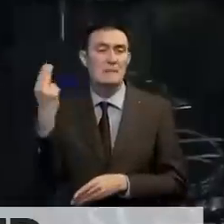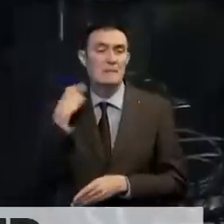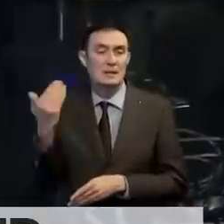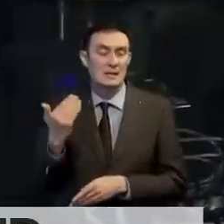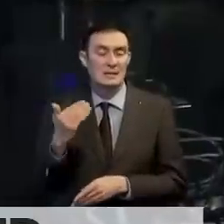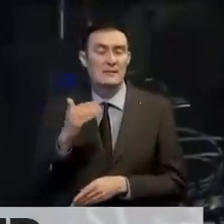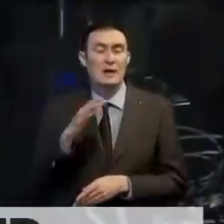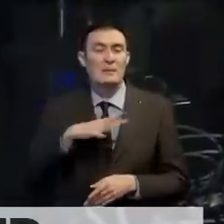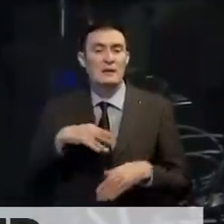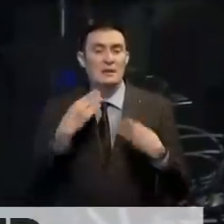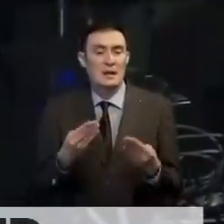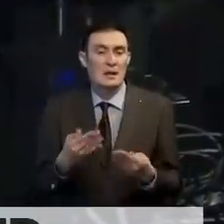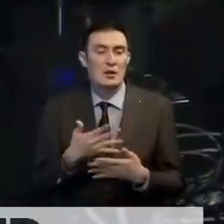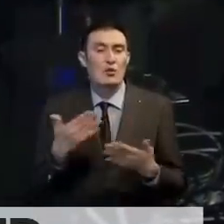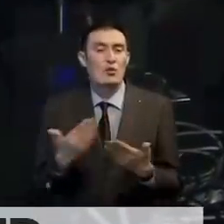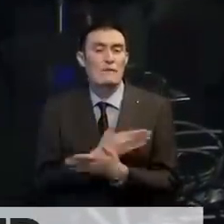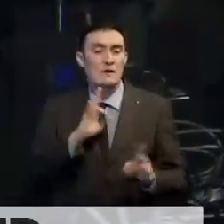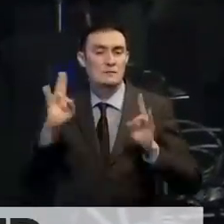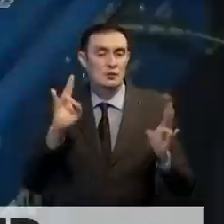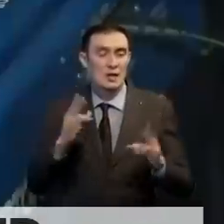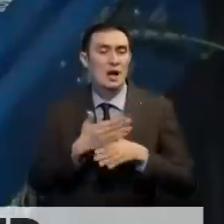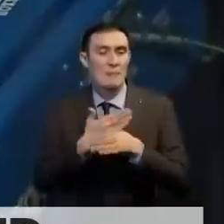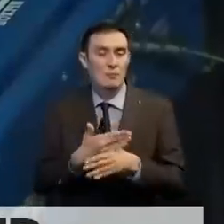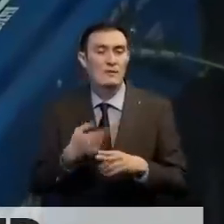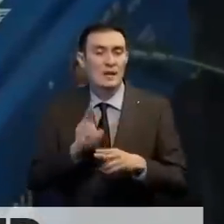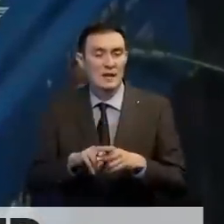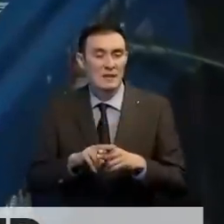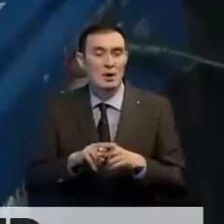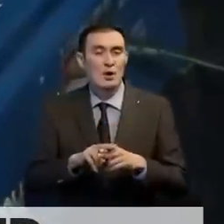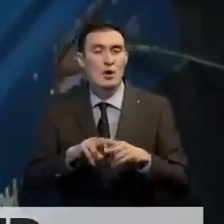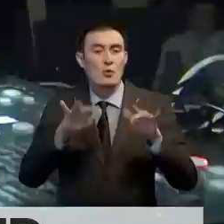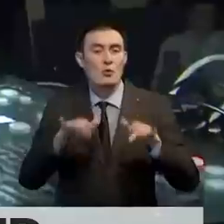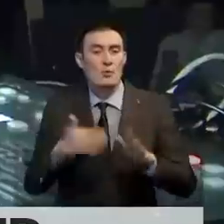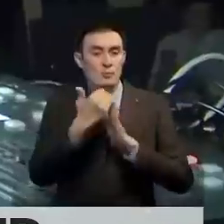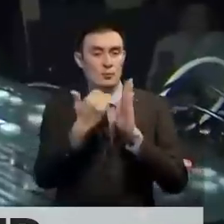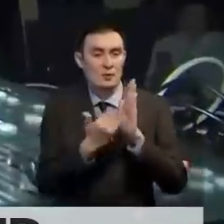Хун Шофанем придали кьюм новое звучание, а помог им в этом искусственный интеллект.